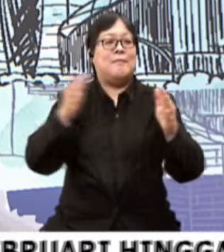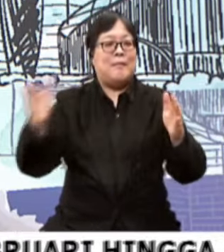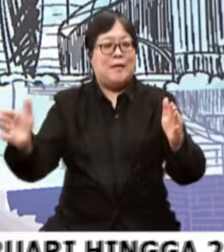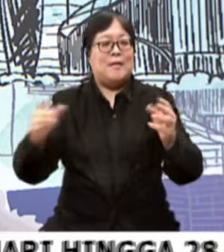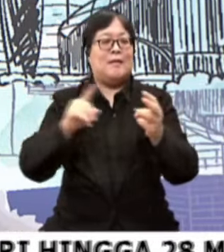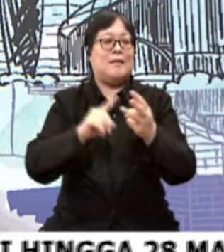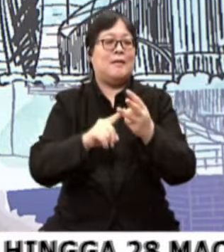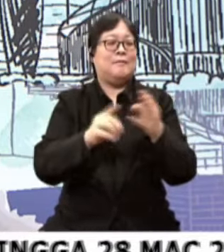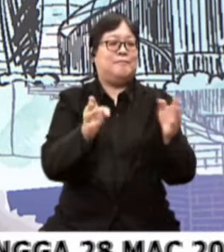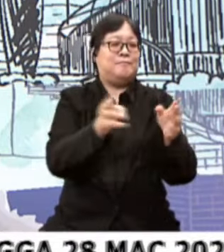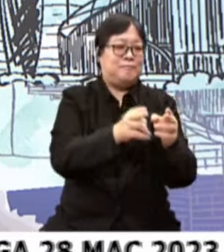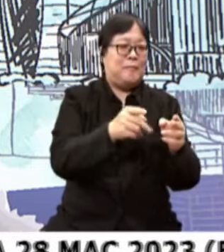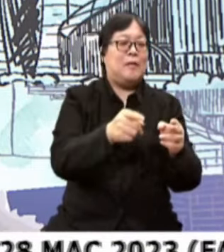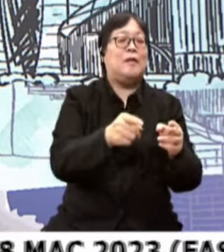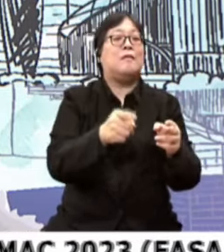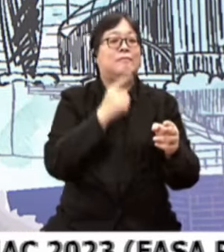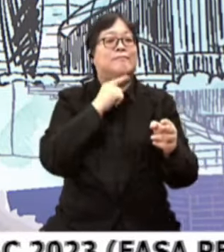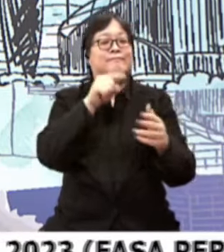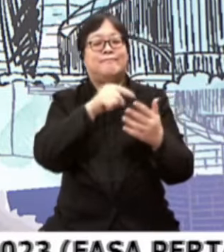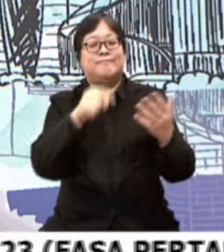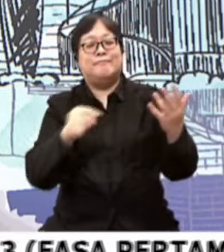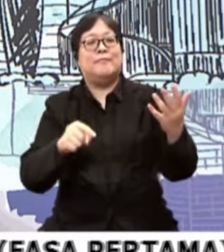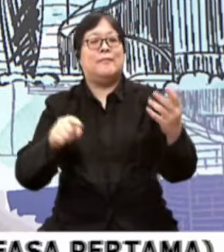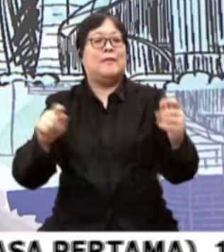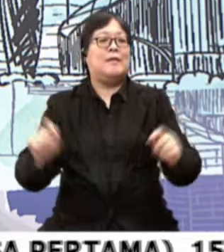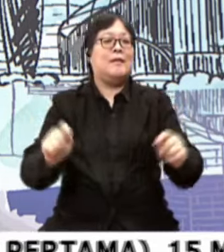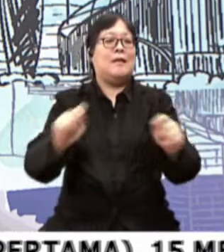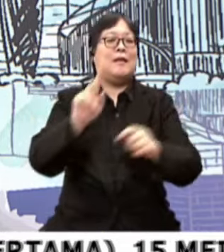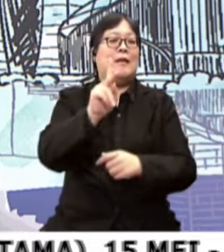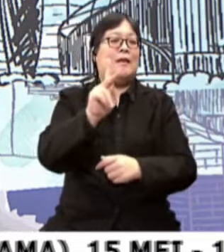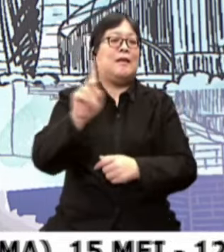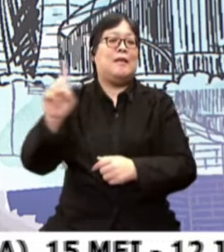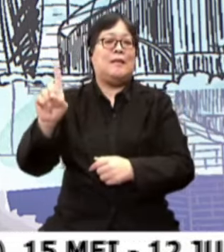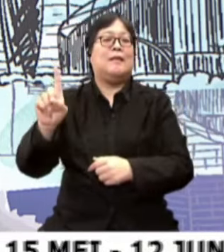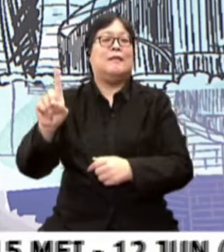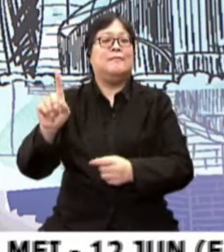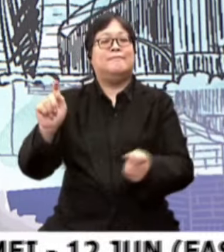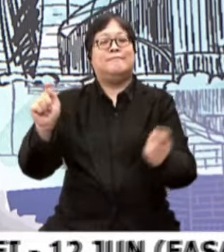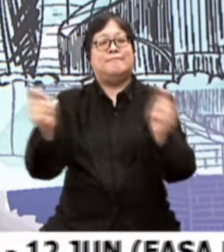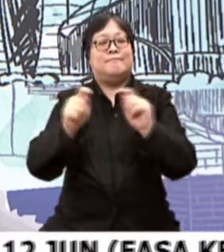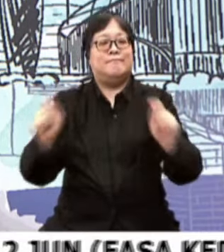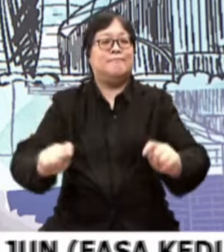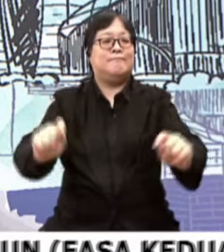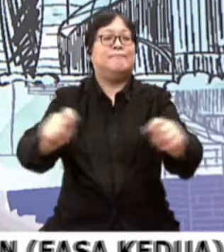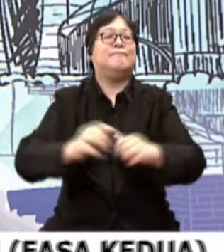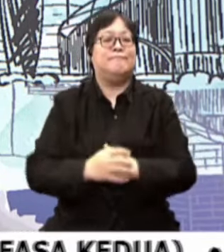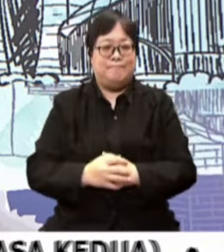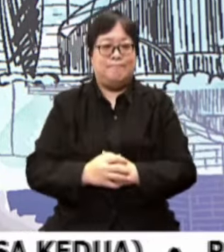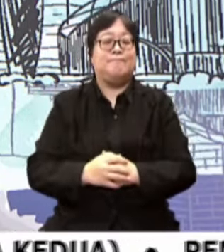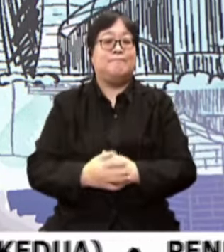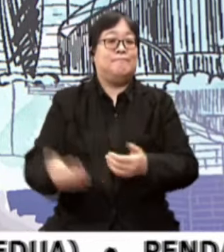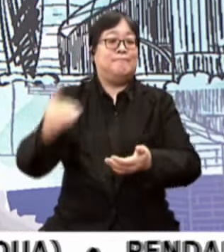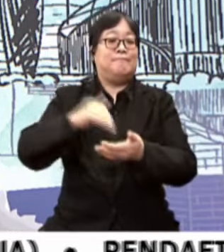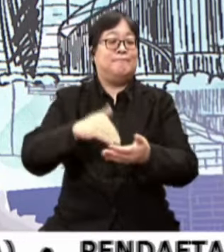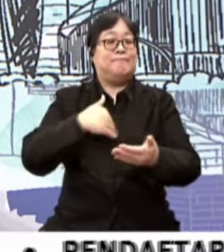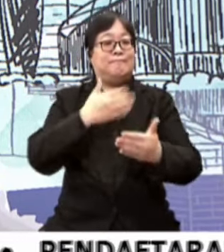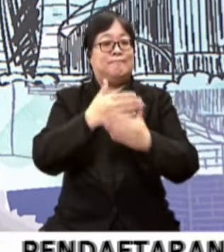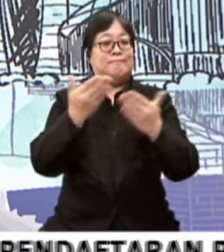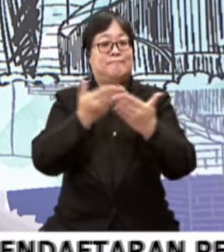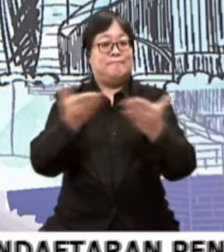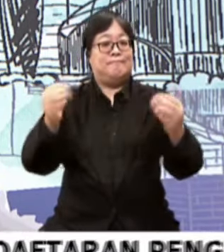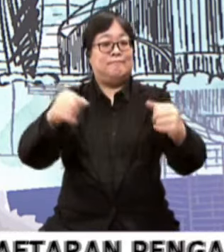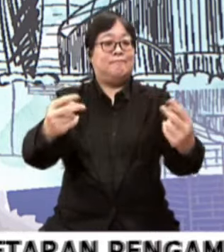banyak itu sendiri sudah tentu akan diambil oleh pihak Kiki untuk tindakan selanjutnya baik saudara sekali lagi Saya kasihkan kepada